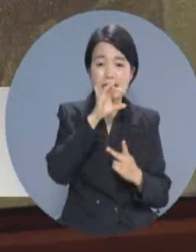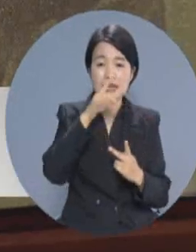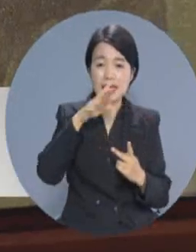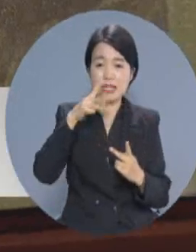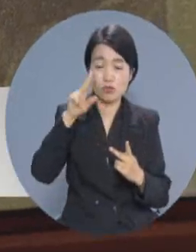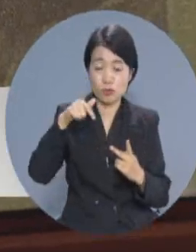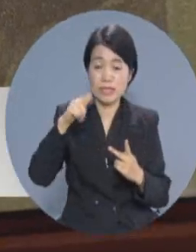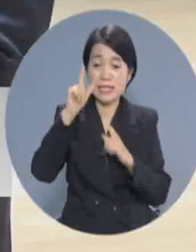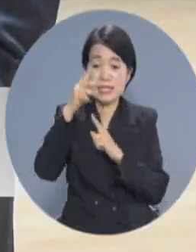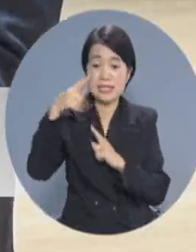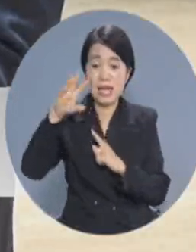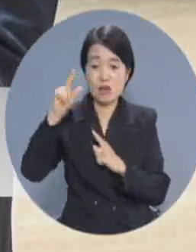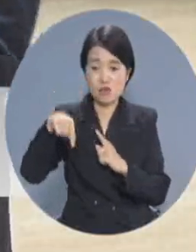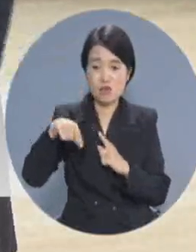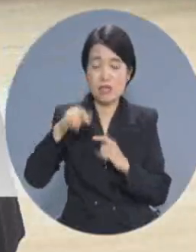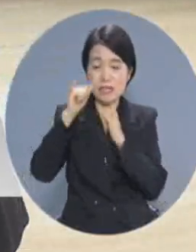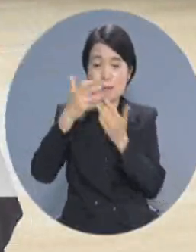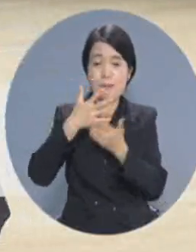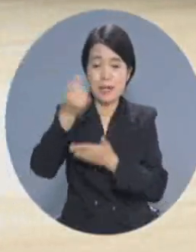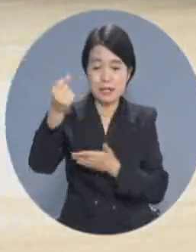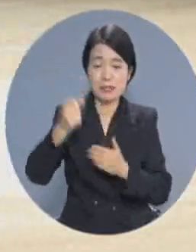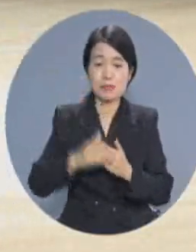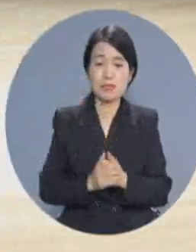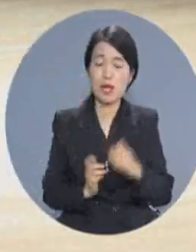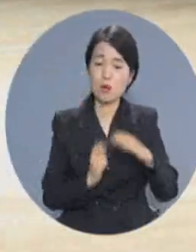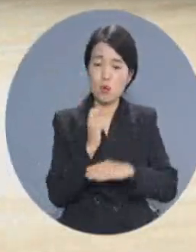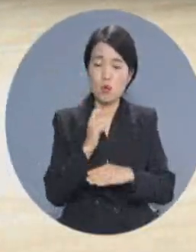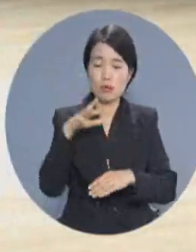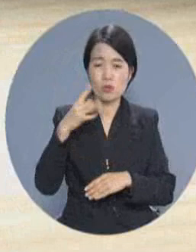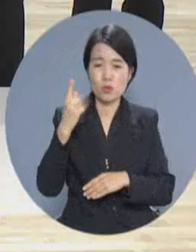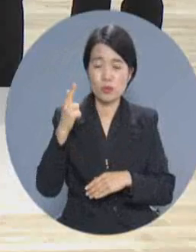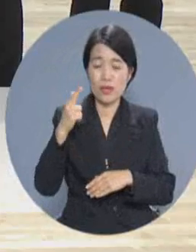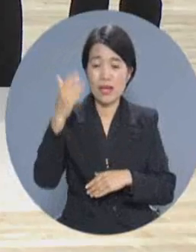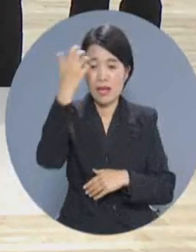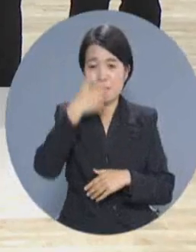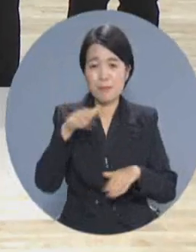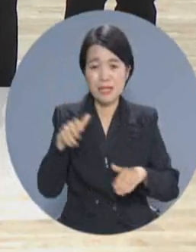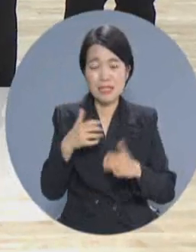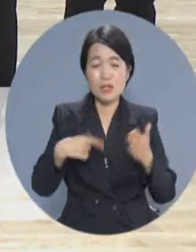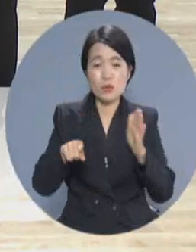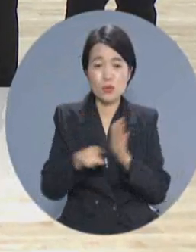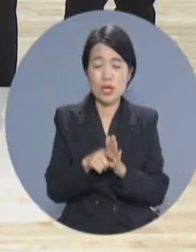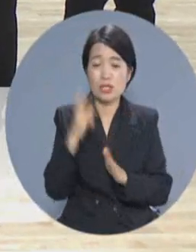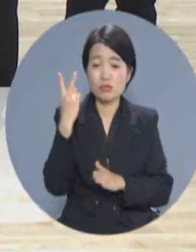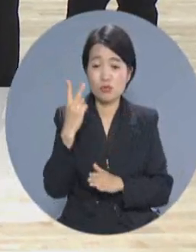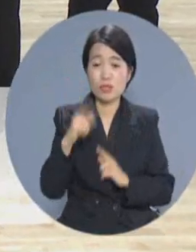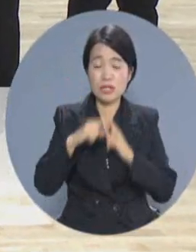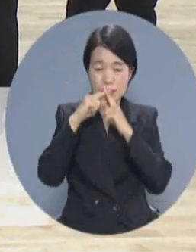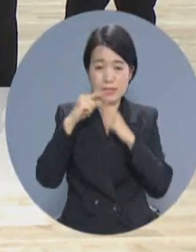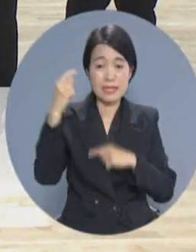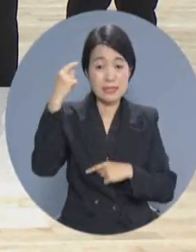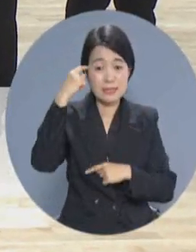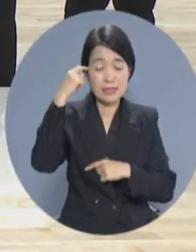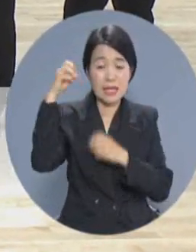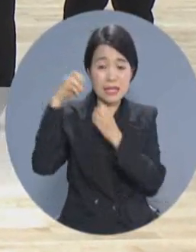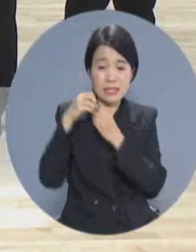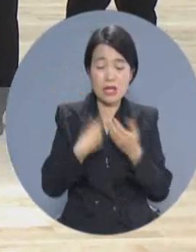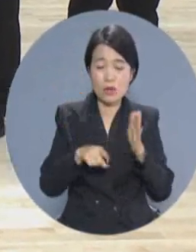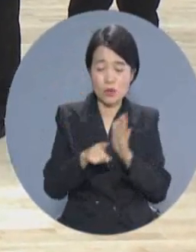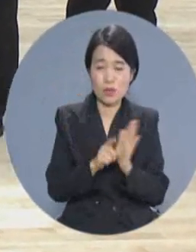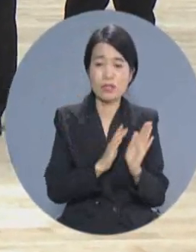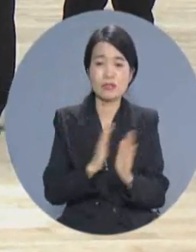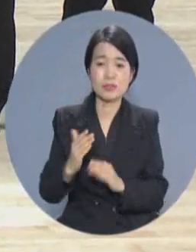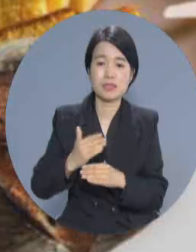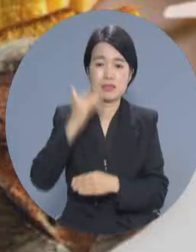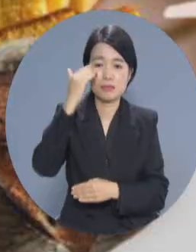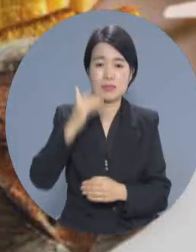씨가 수상했는데요. 이번 시상식은 고흥 소록도에서 한센인을 위해 헌신한 두 간호사의 봉사정신을 계승하기 위해